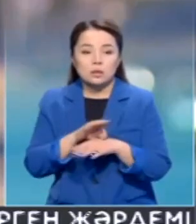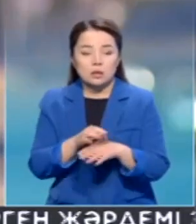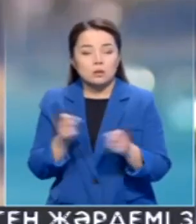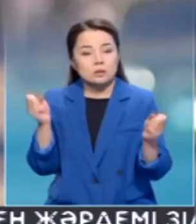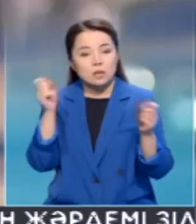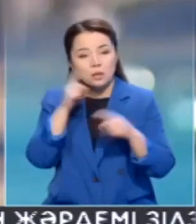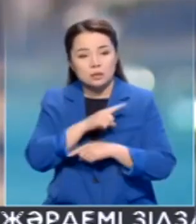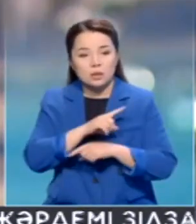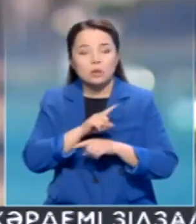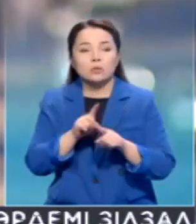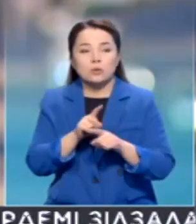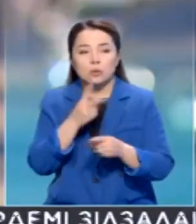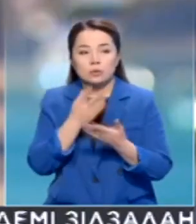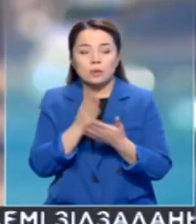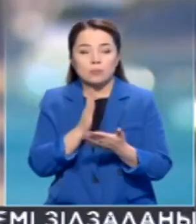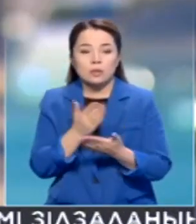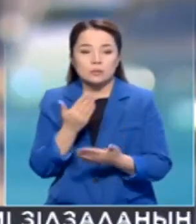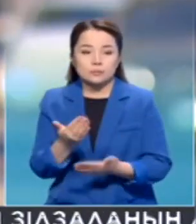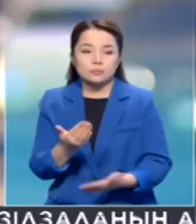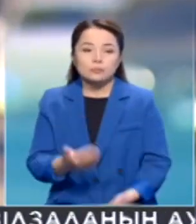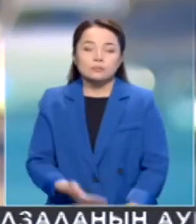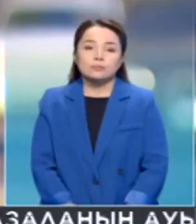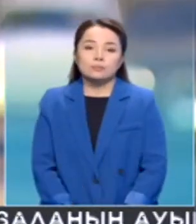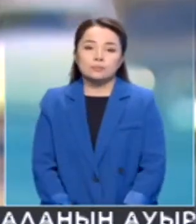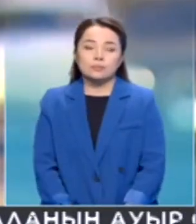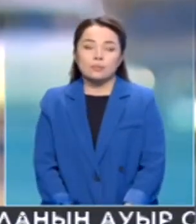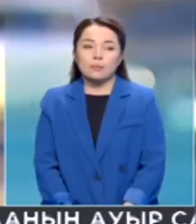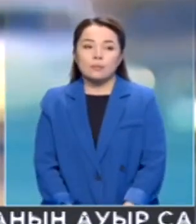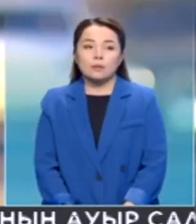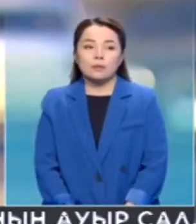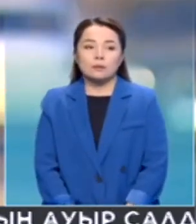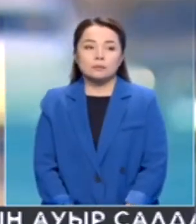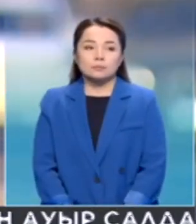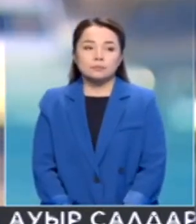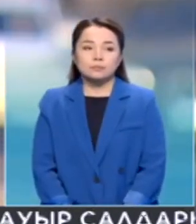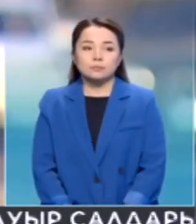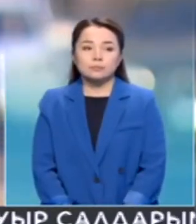ақпаратты жоққа шығарды. Досжан Маратұлы, Олжас Берікбаев, Ұлттық арна.